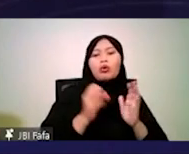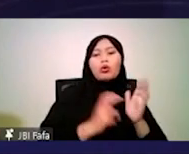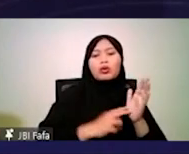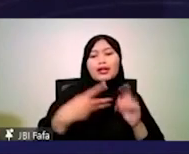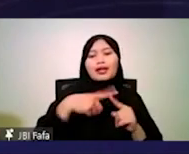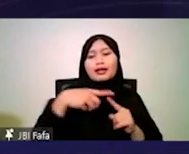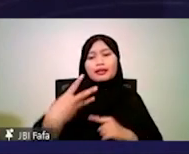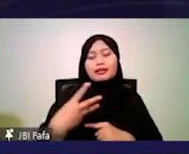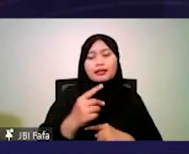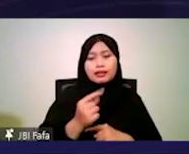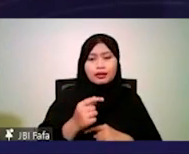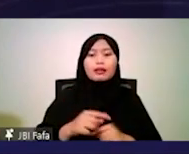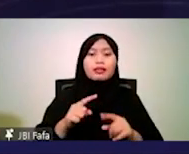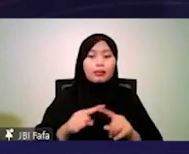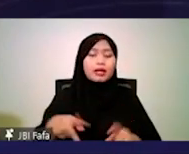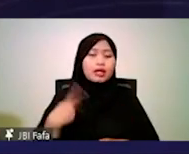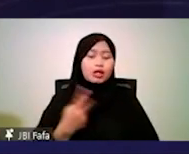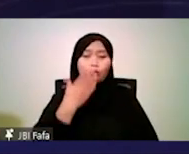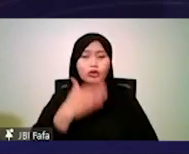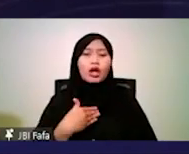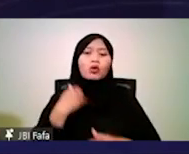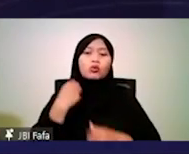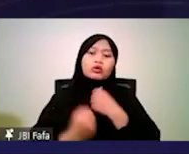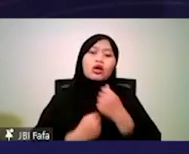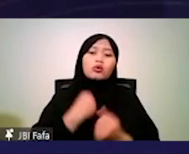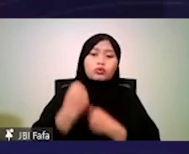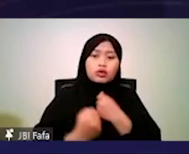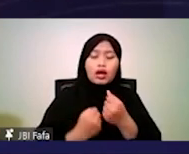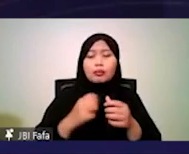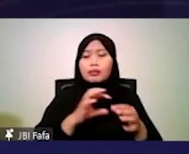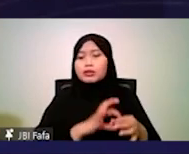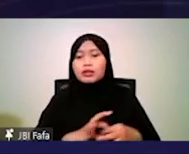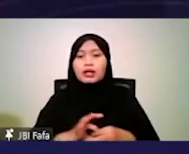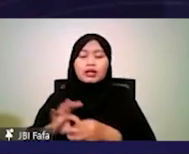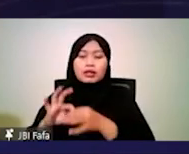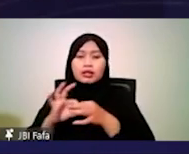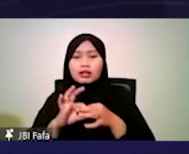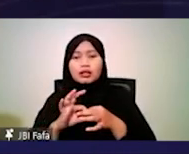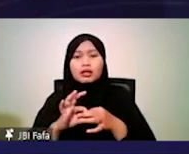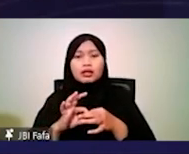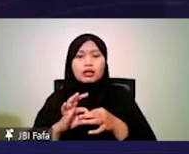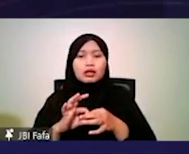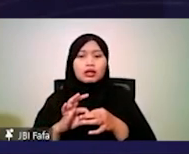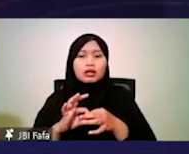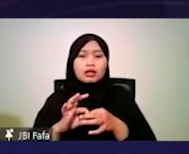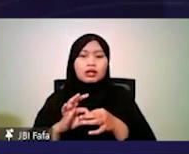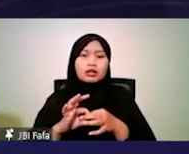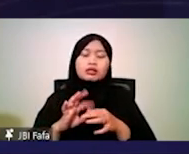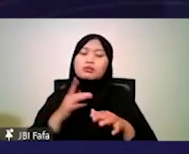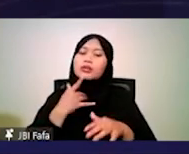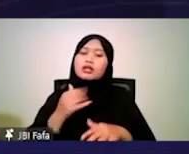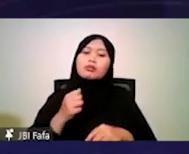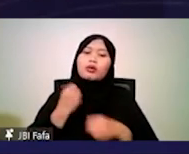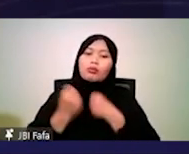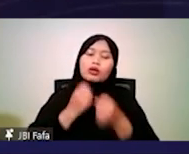juga ada upaya-upaya untuk Gibran juga jamu manisnya misalnya untuk inflasi